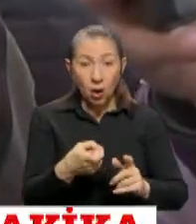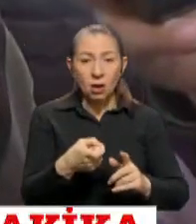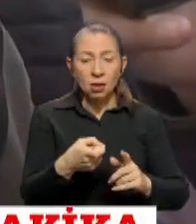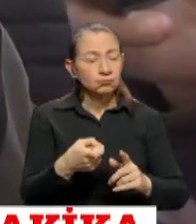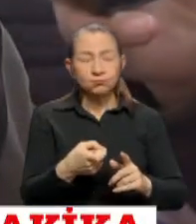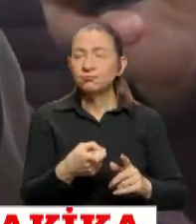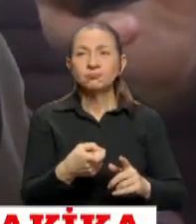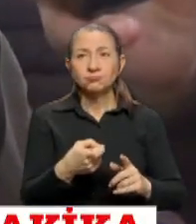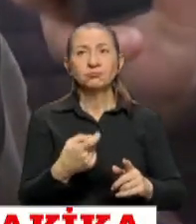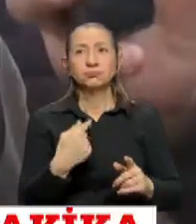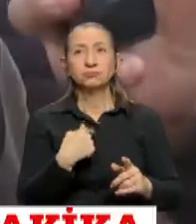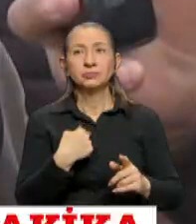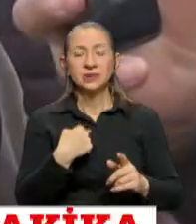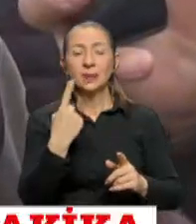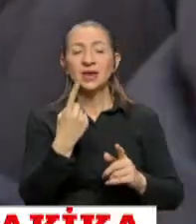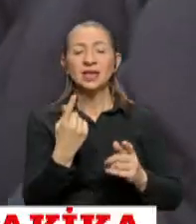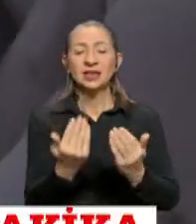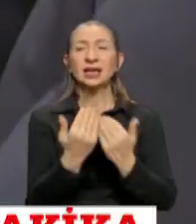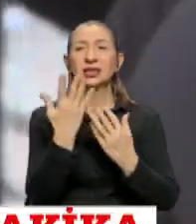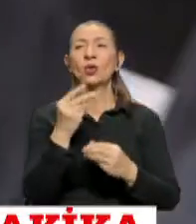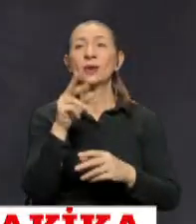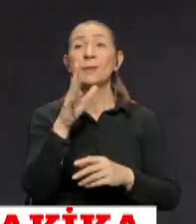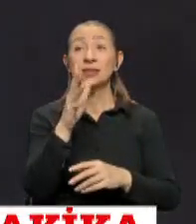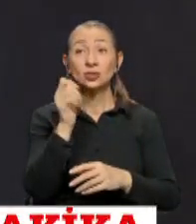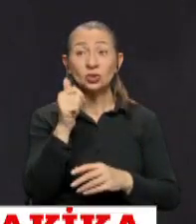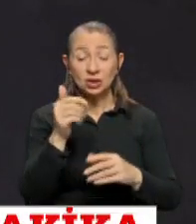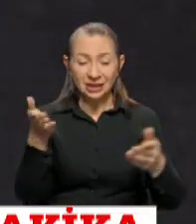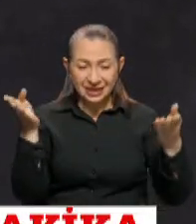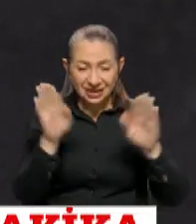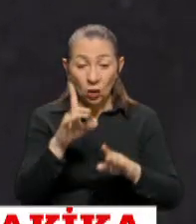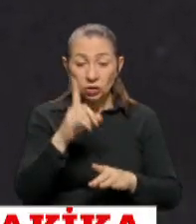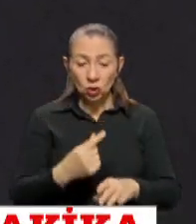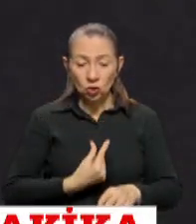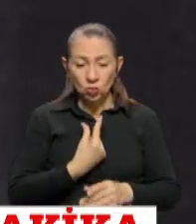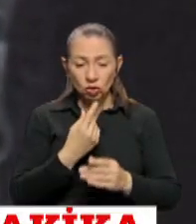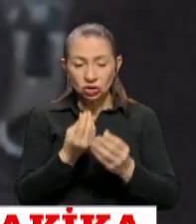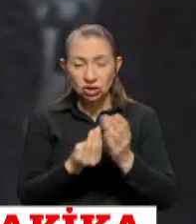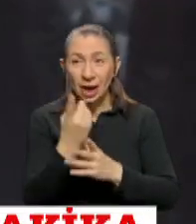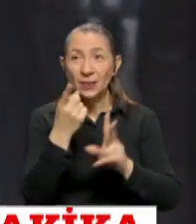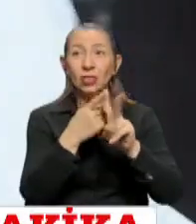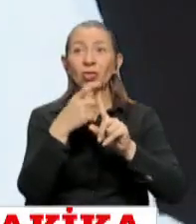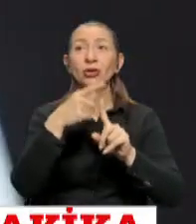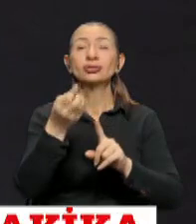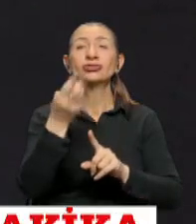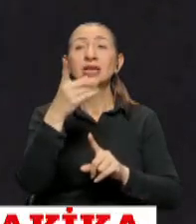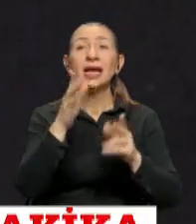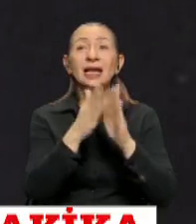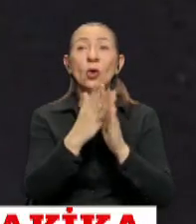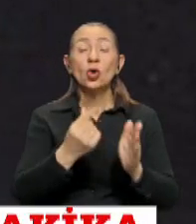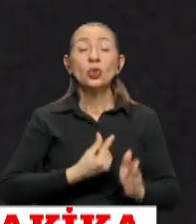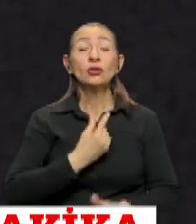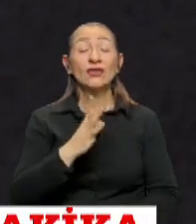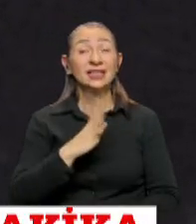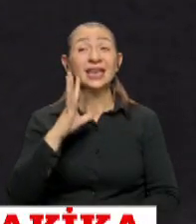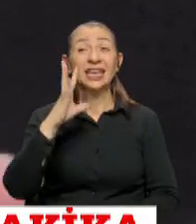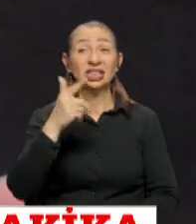bulduğumuzda bize bir ışık oldu aslında. Beşinci günde enkazdan önce umudu aralanan bir not çıktı. Kitaba "Umut